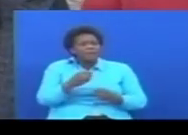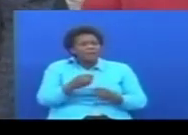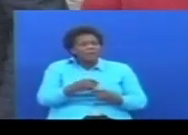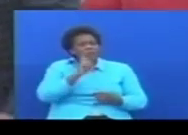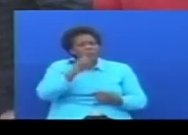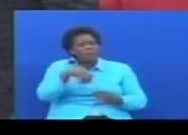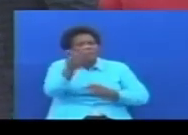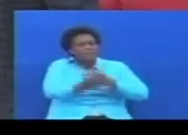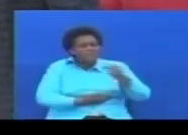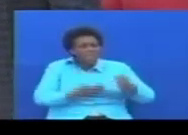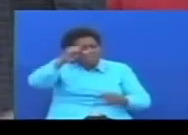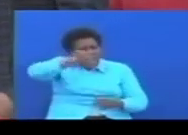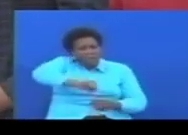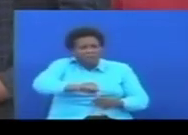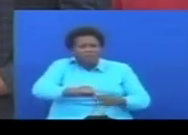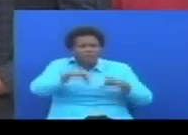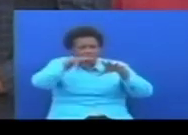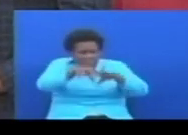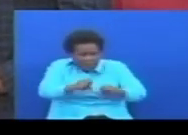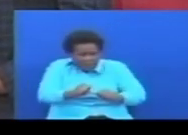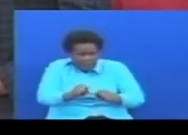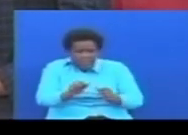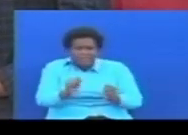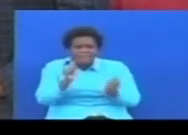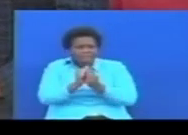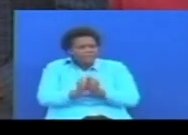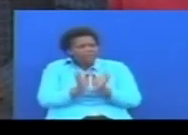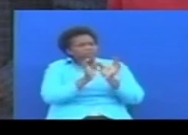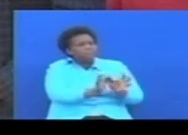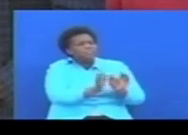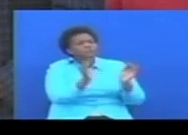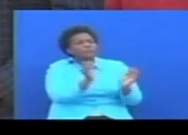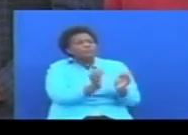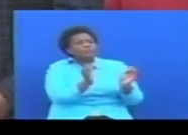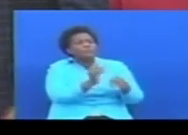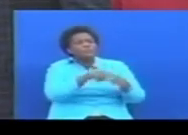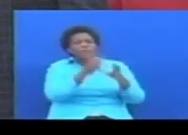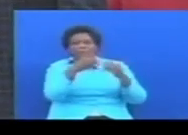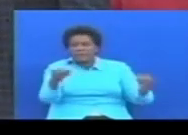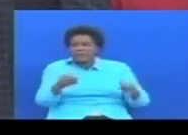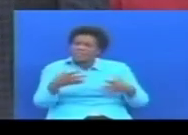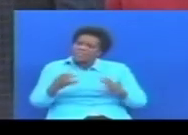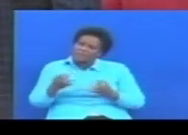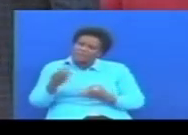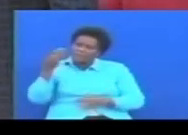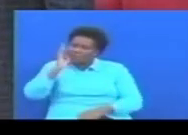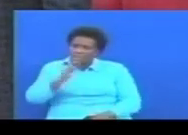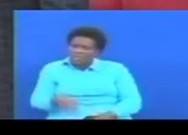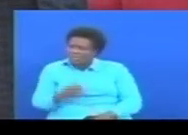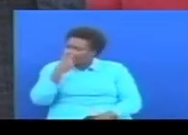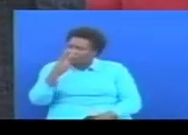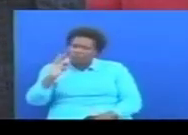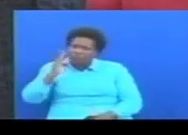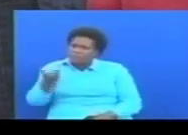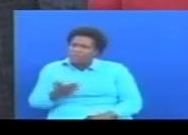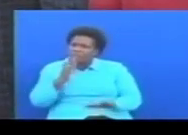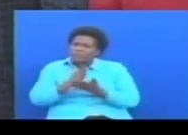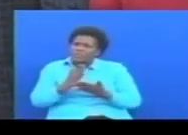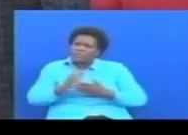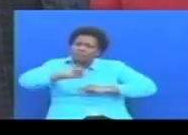Je, serikali haioni sasa inaweza kutoa kwa halmashauri husika yale mazao ambayo yamevunwa kwa haramu ili yaweze